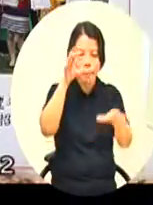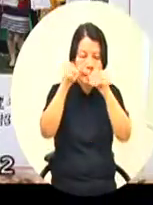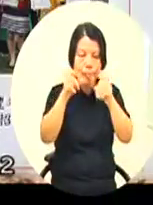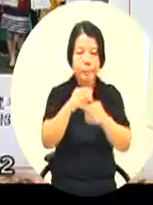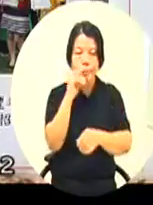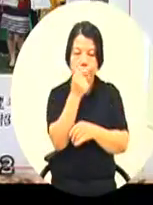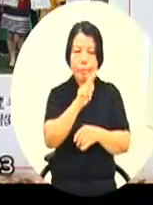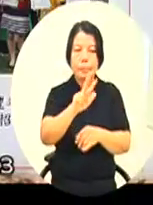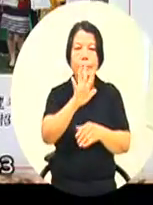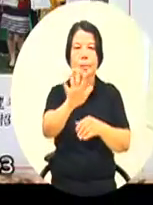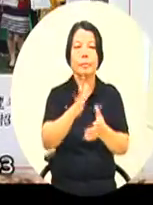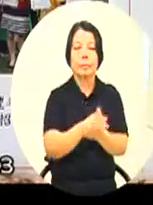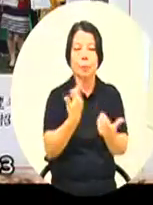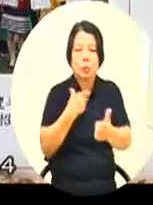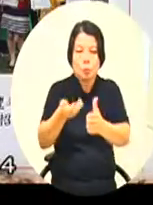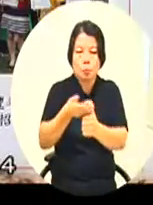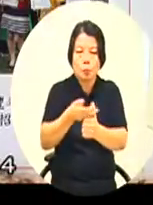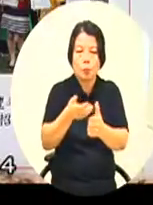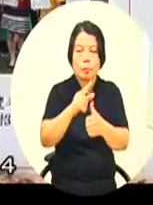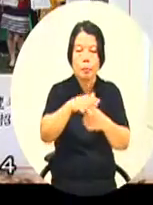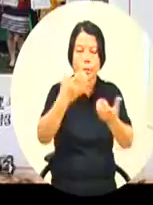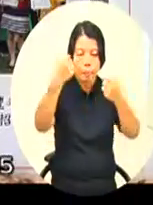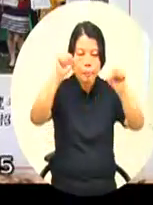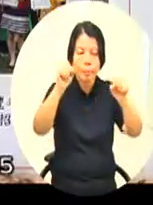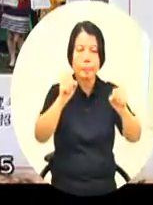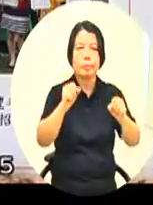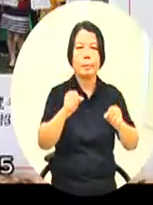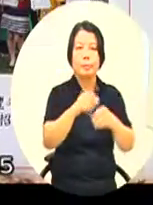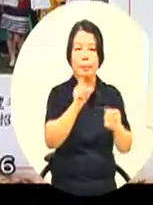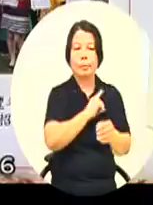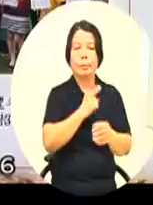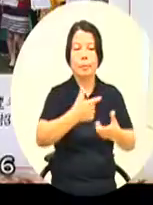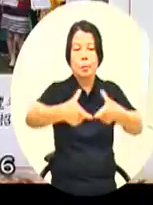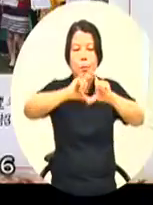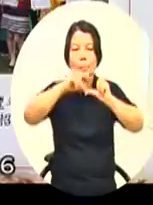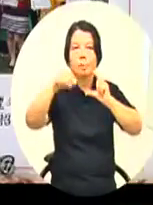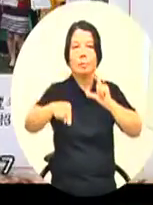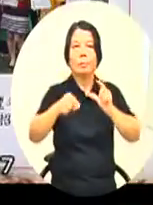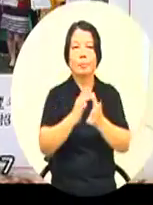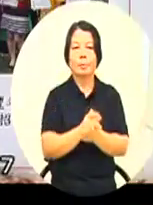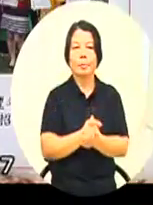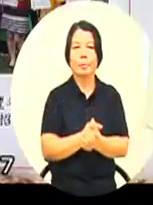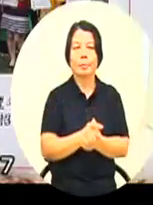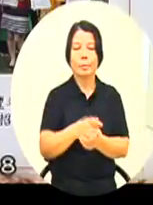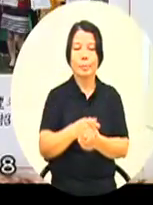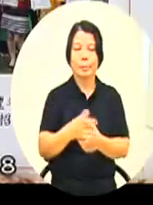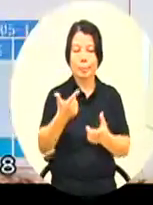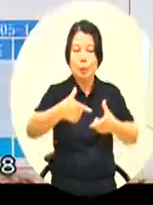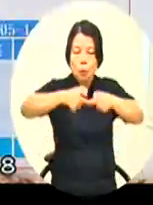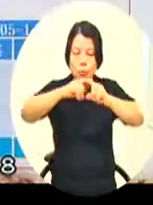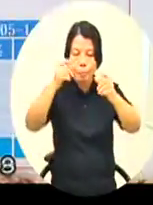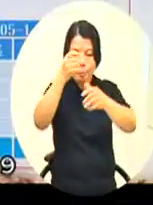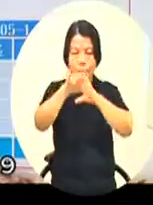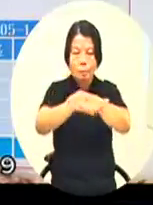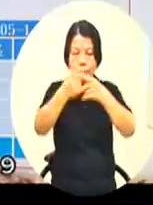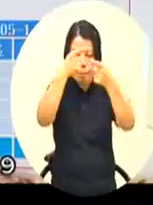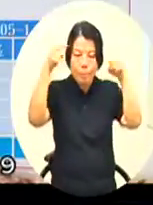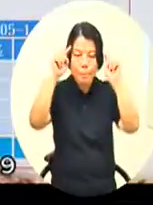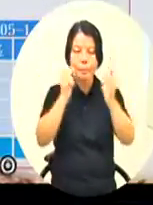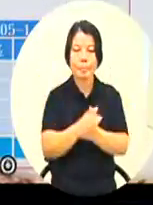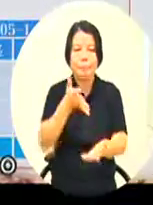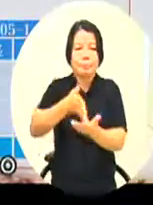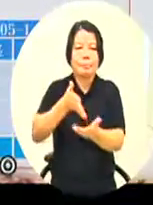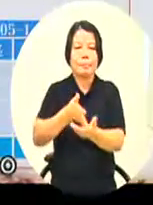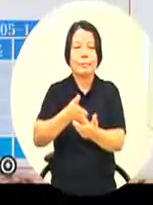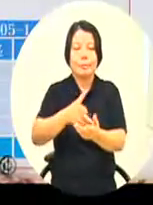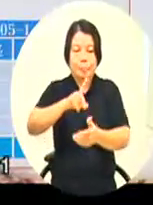色。我们培养出了好几位毕业生，然后这几位都要自己回来空大当讲师了，部落大学当讲师。那有多少人呢？其实